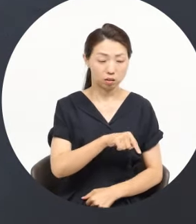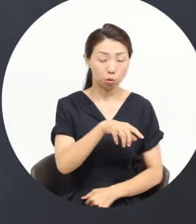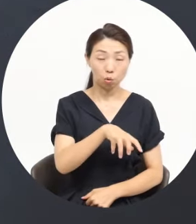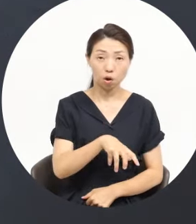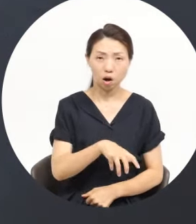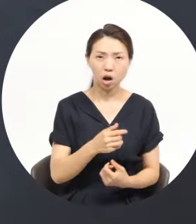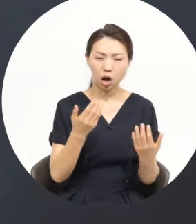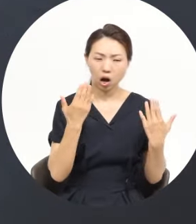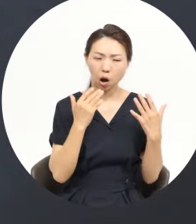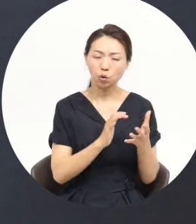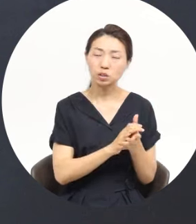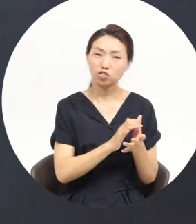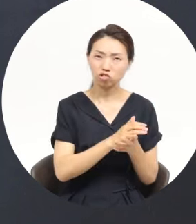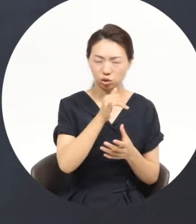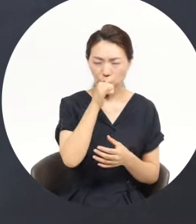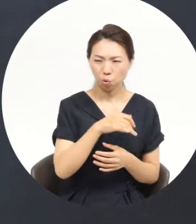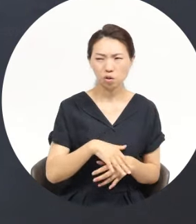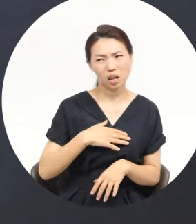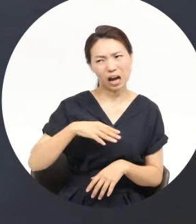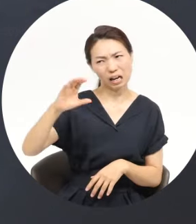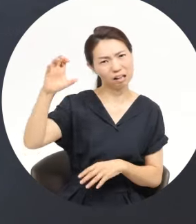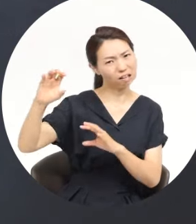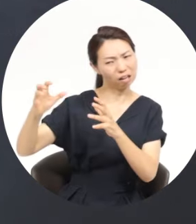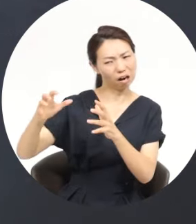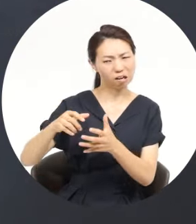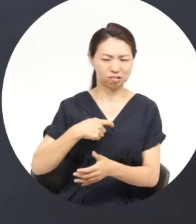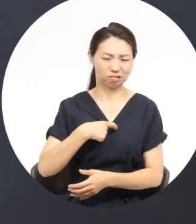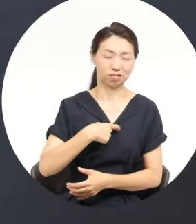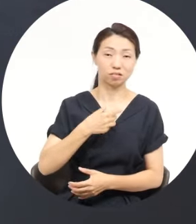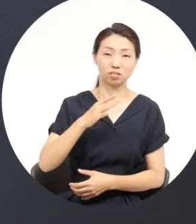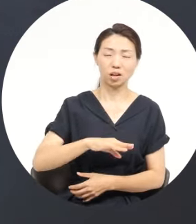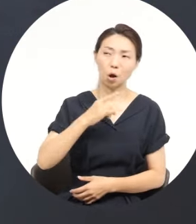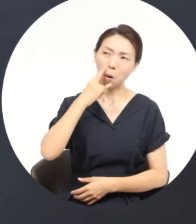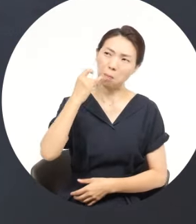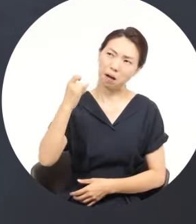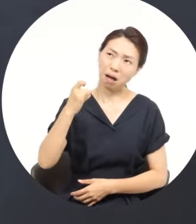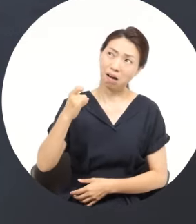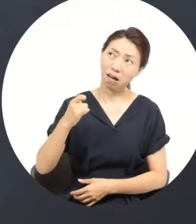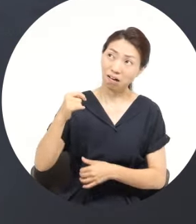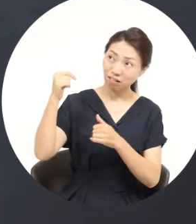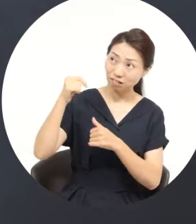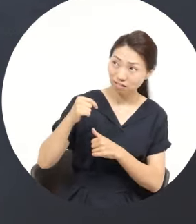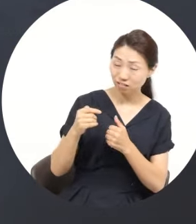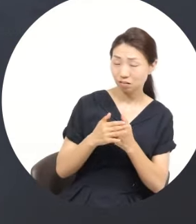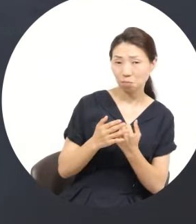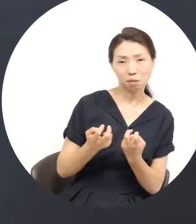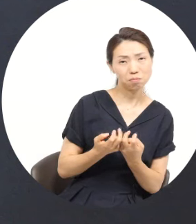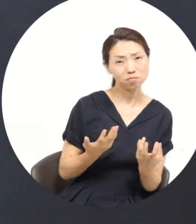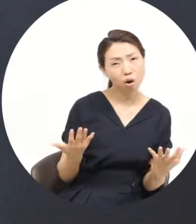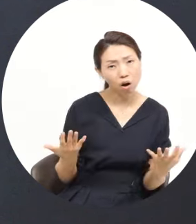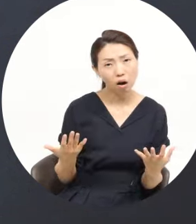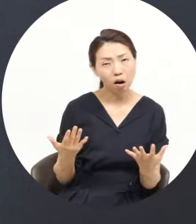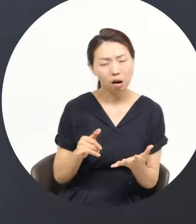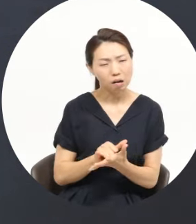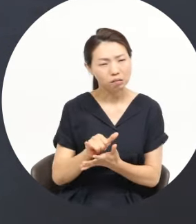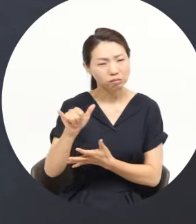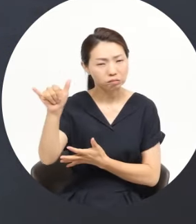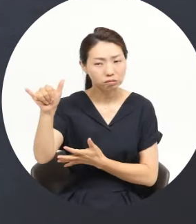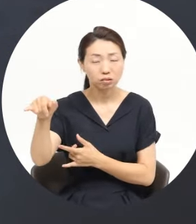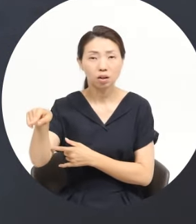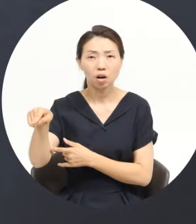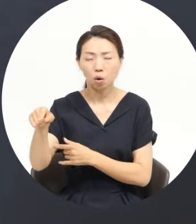친구들도 있고 이렇게 자기는 별로 가고 싶지 않는데 엄마 때문에 외국에 유학을